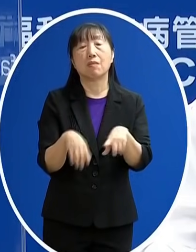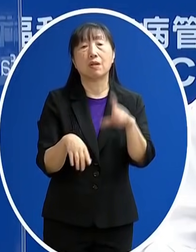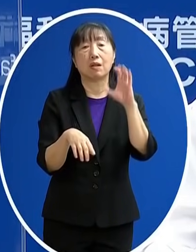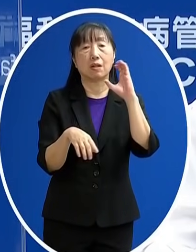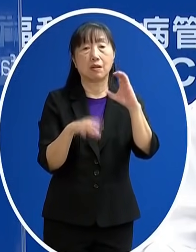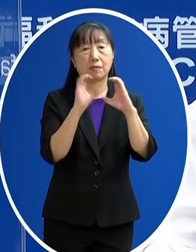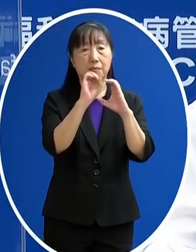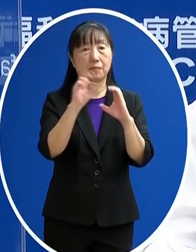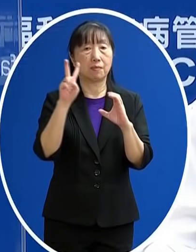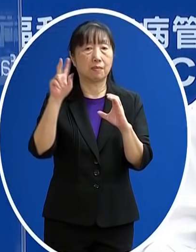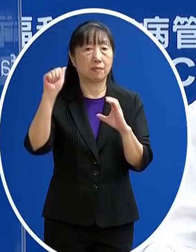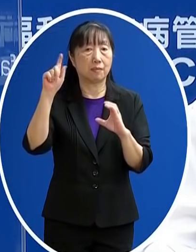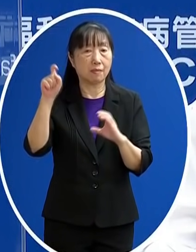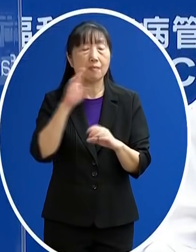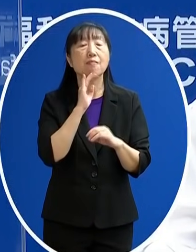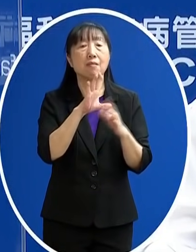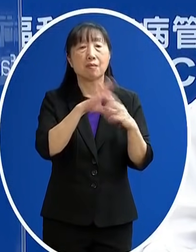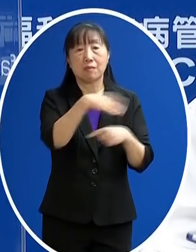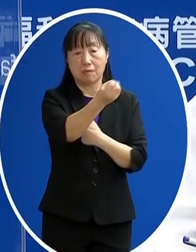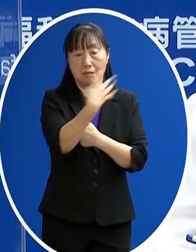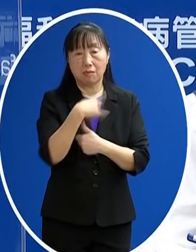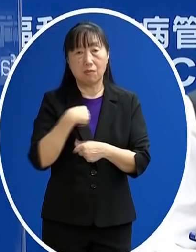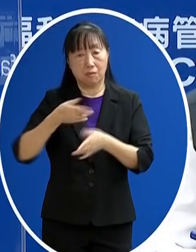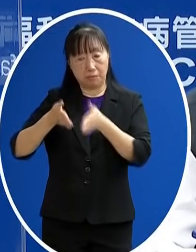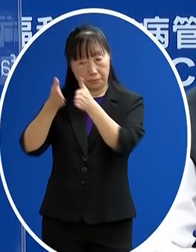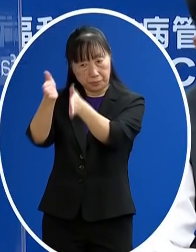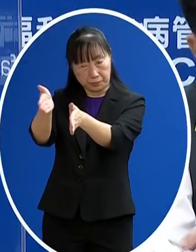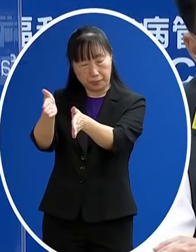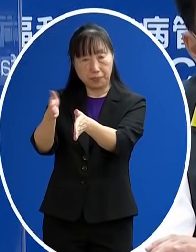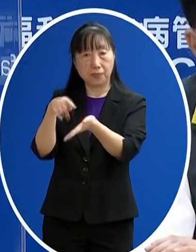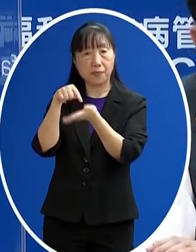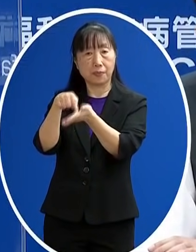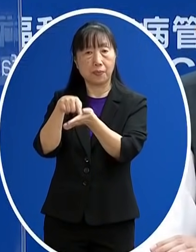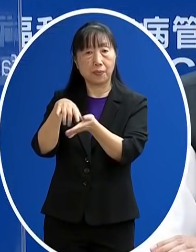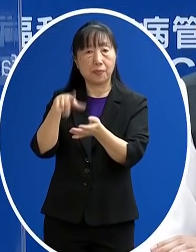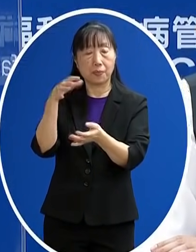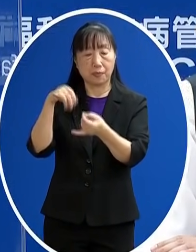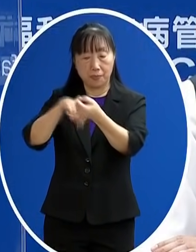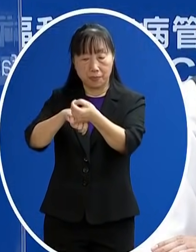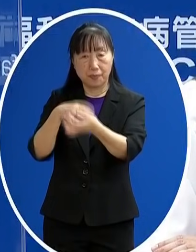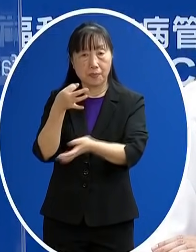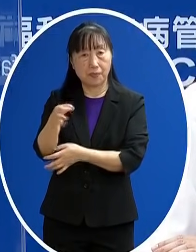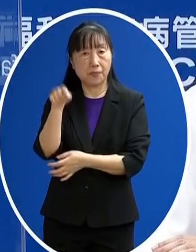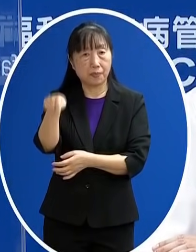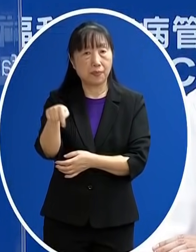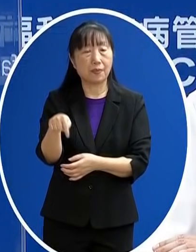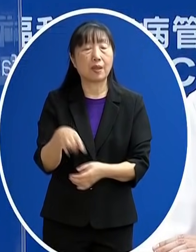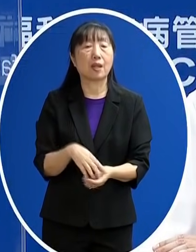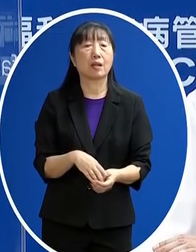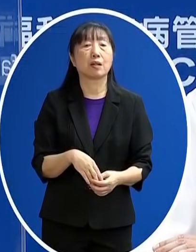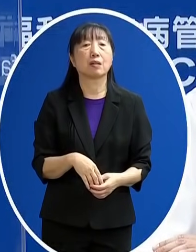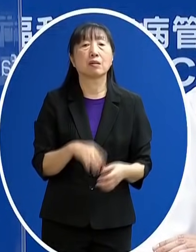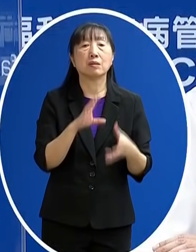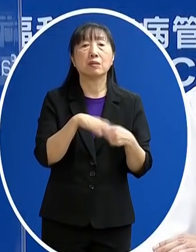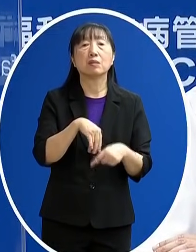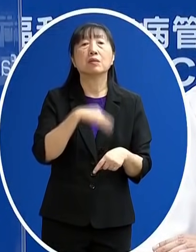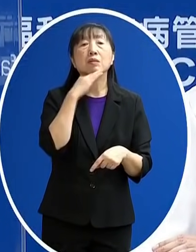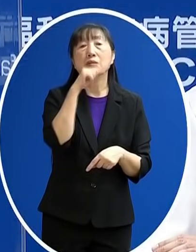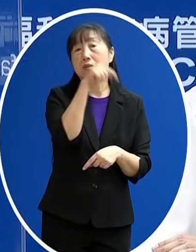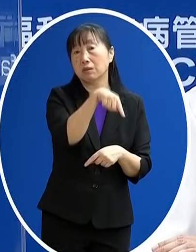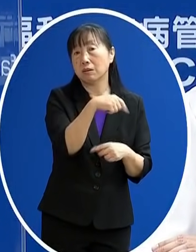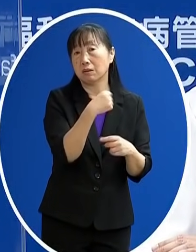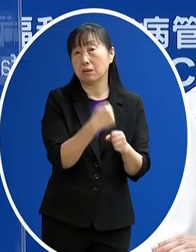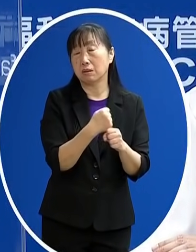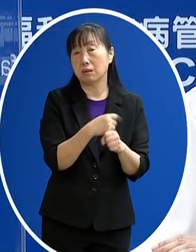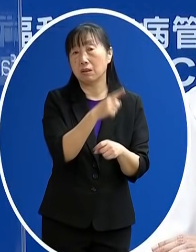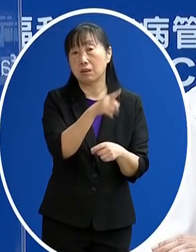我们好要在 COVAX 的平台做争取，好，那这样子比较可能可以得到的比较早，要不然等到他们在